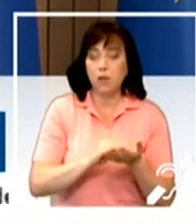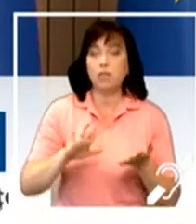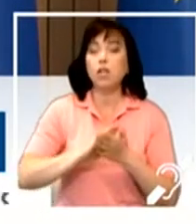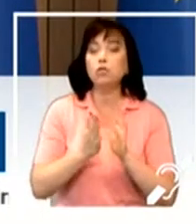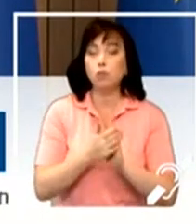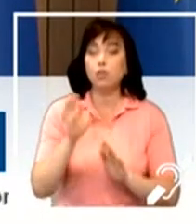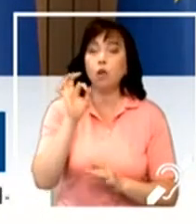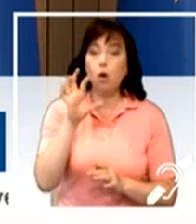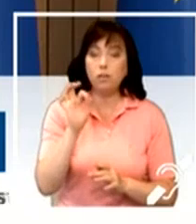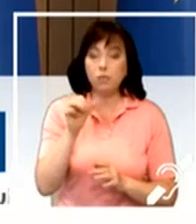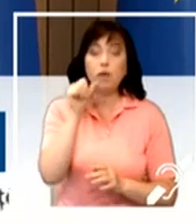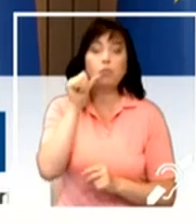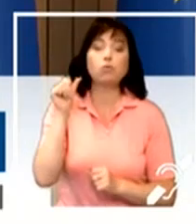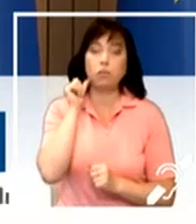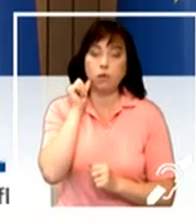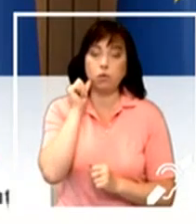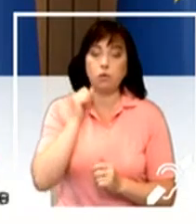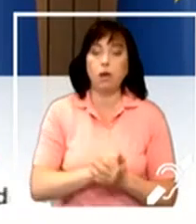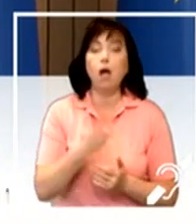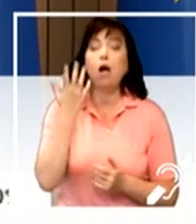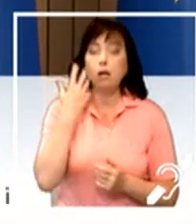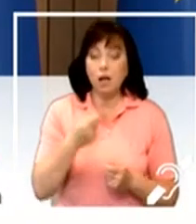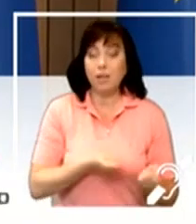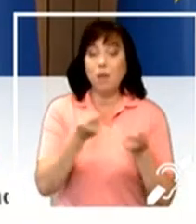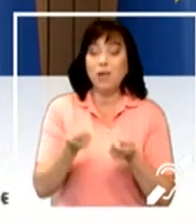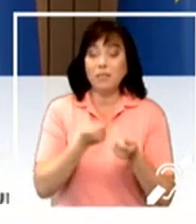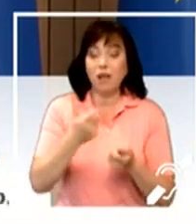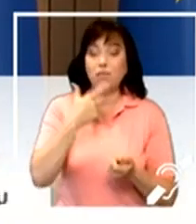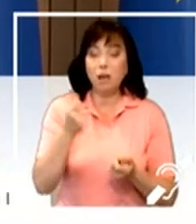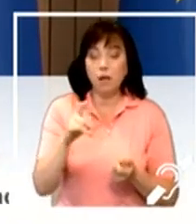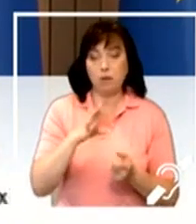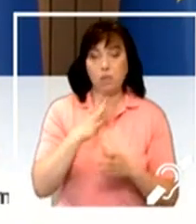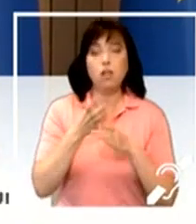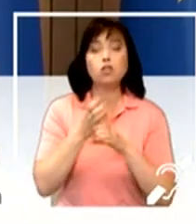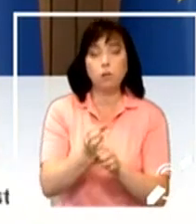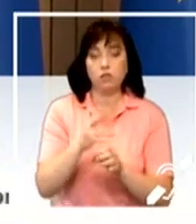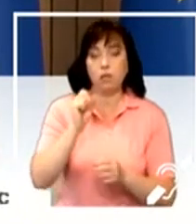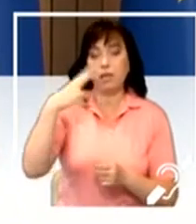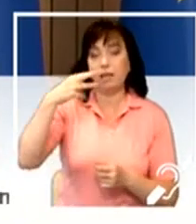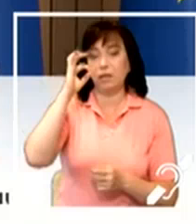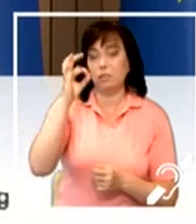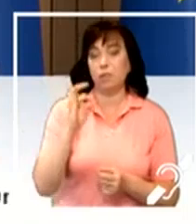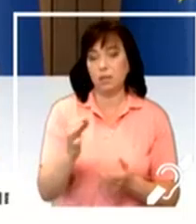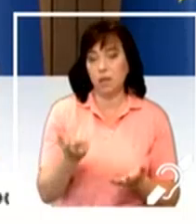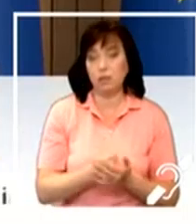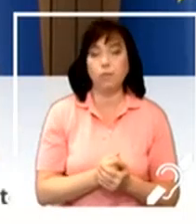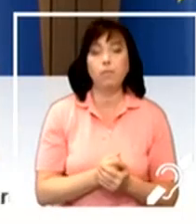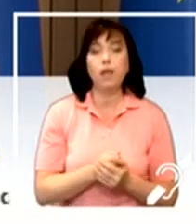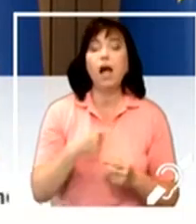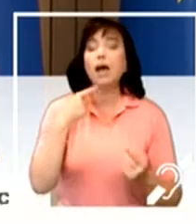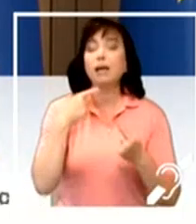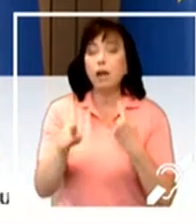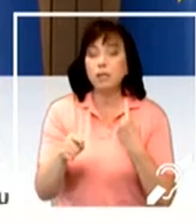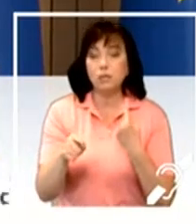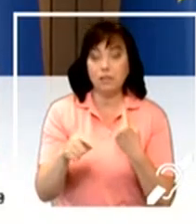situația din luna octombrie anul trecut, când livrările au fost limitate cu 30%.